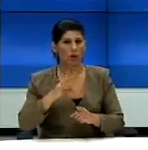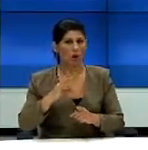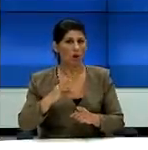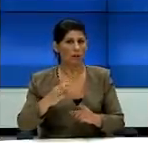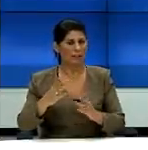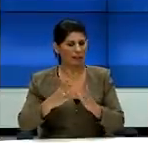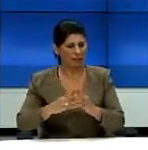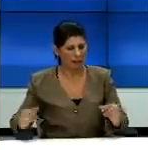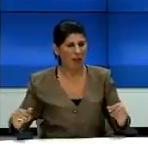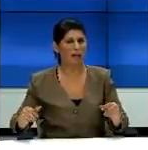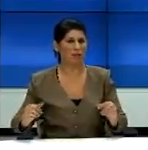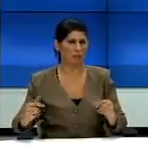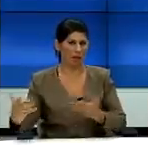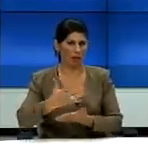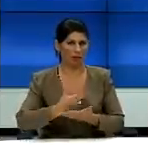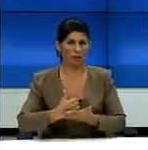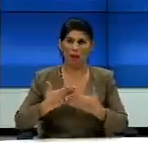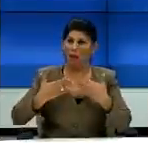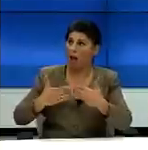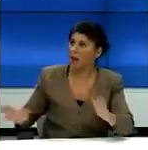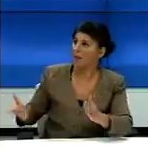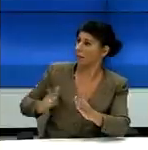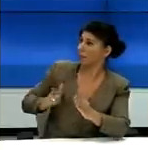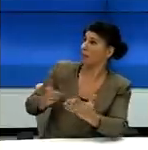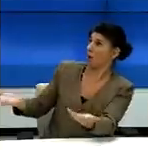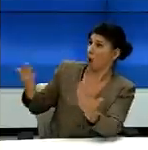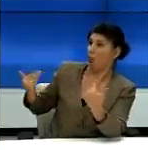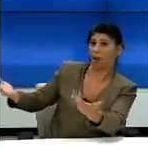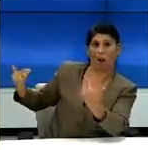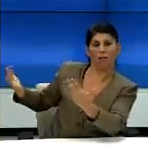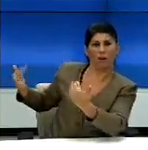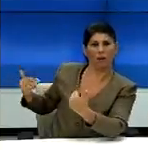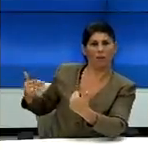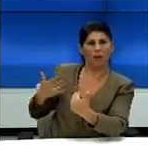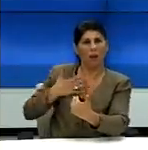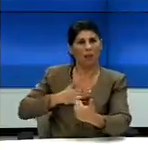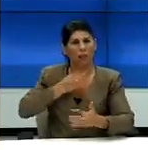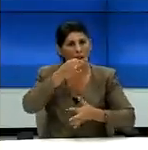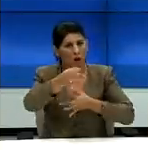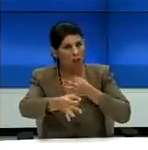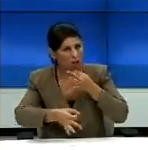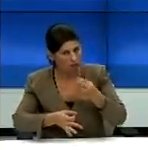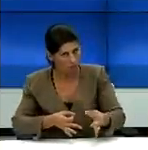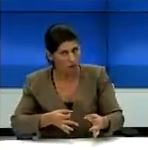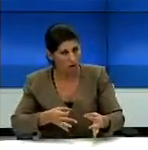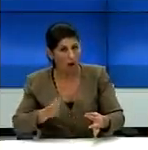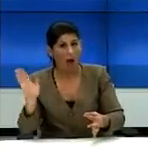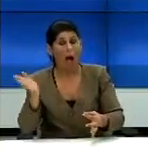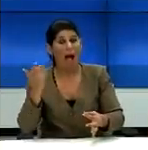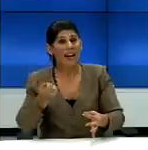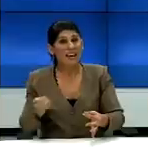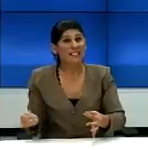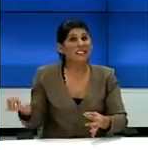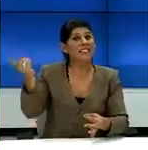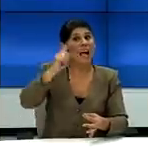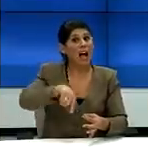είπατε ανοίξαμε και σας περιμένουμε όπως να είναι. Και θέλω να σας επισημάνω ότι αν κάνατε την άλλη